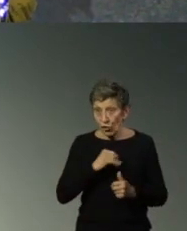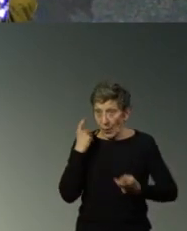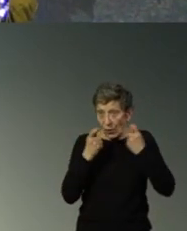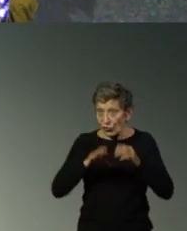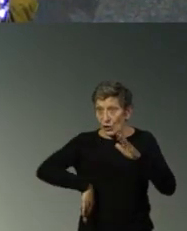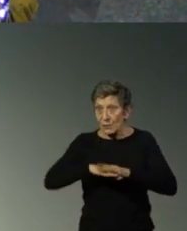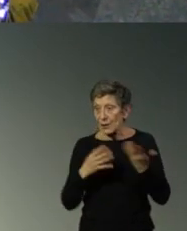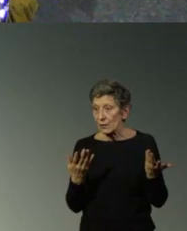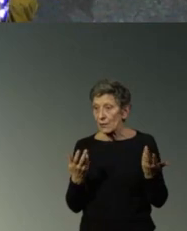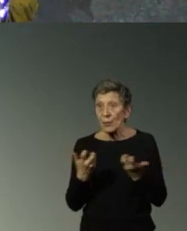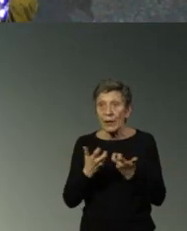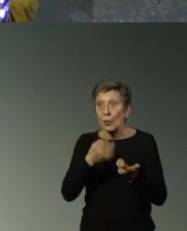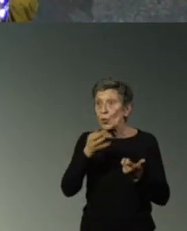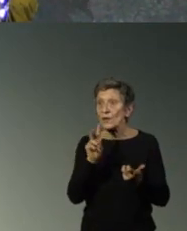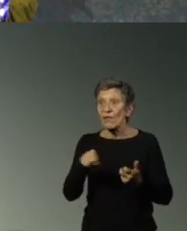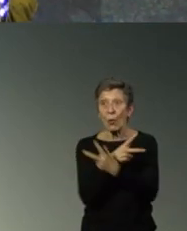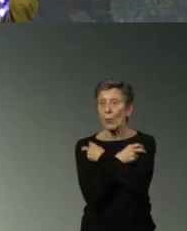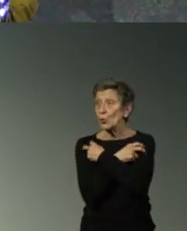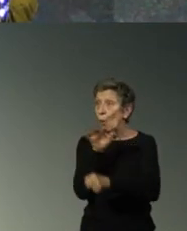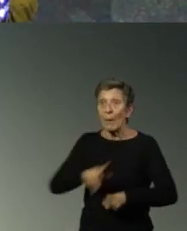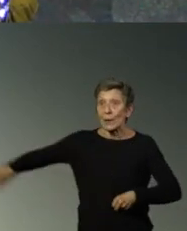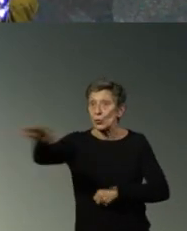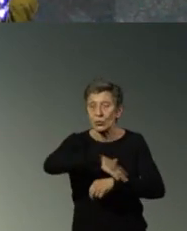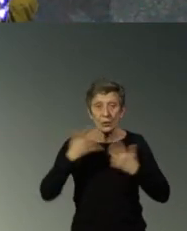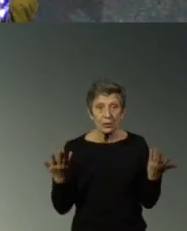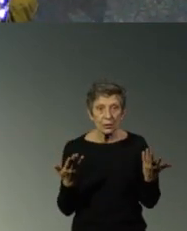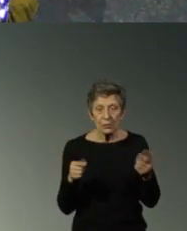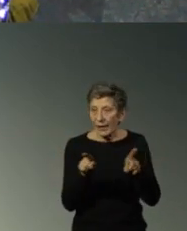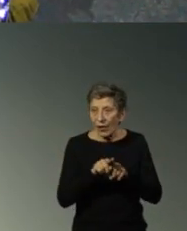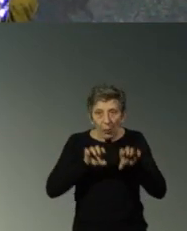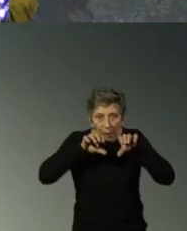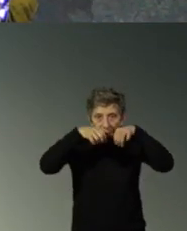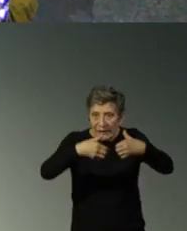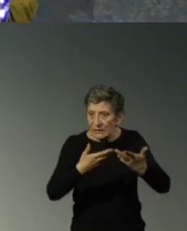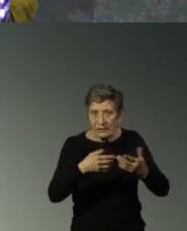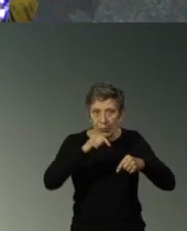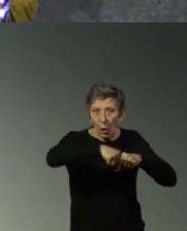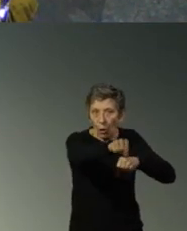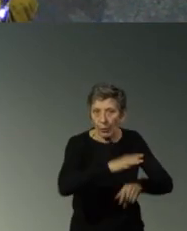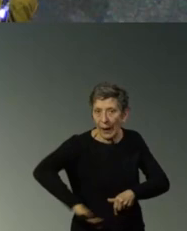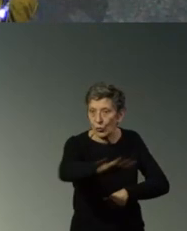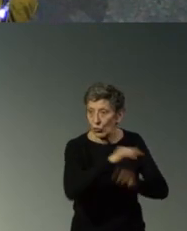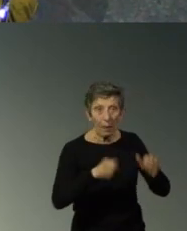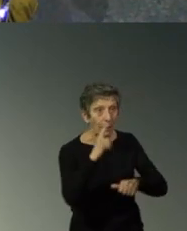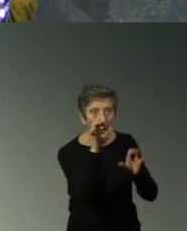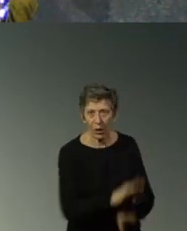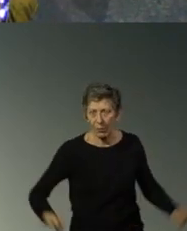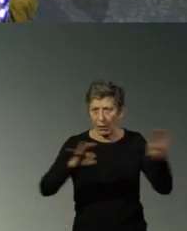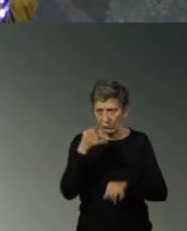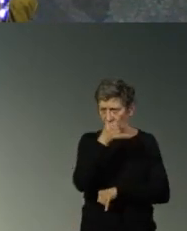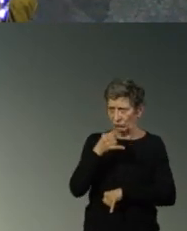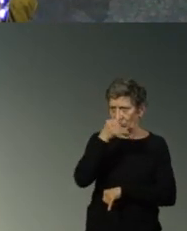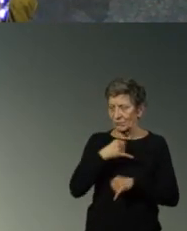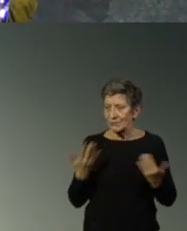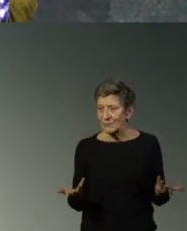faut mettre des moutons partout. Tu vois, comme s'il fallait mettre des cultures de maïs intensifs partout, même là où il y a pas d'eau, c'est aberrant, en fait. Et alors, par contre, je ne